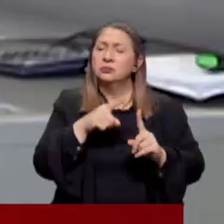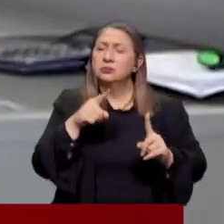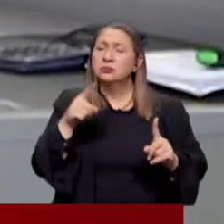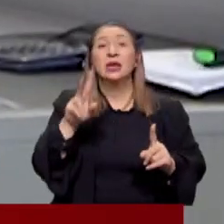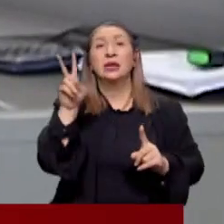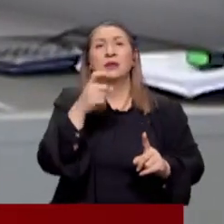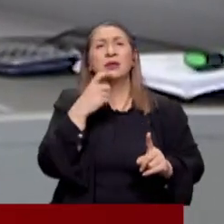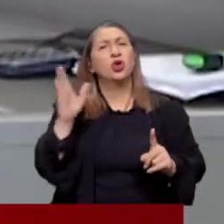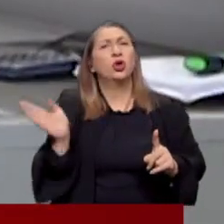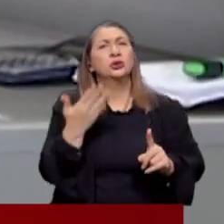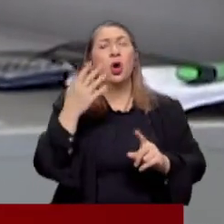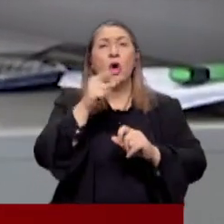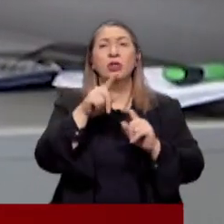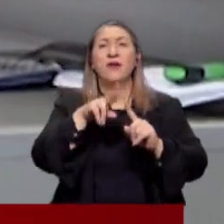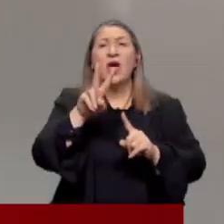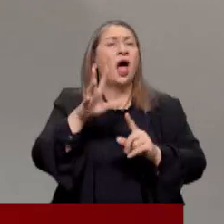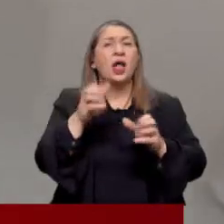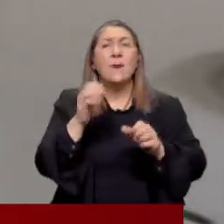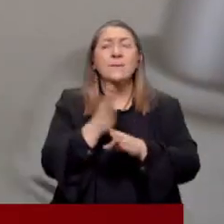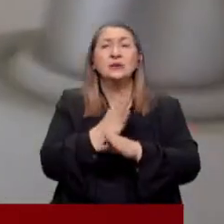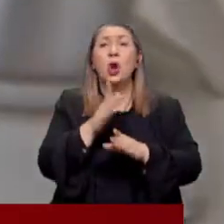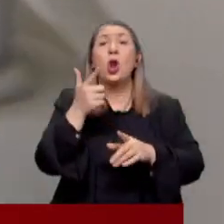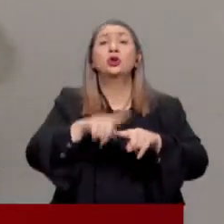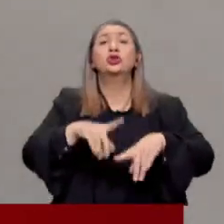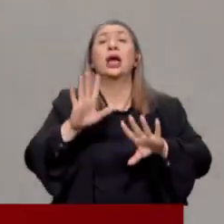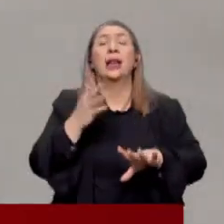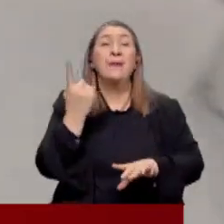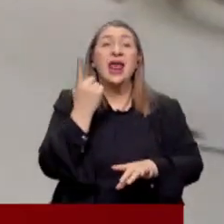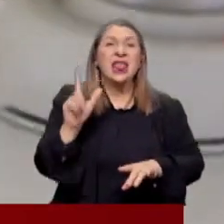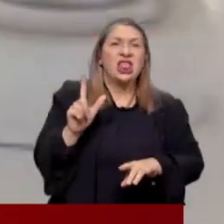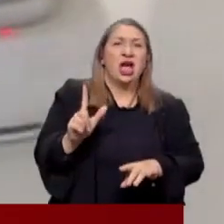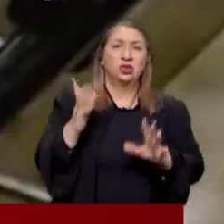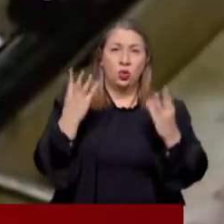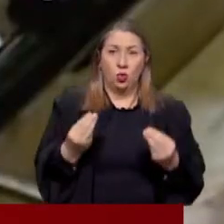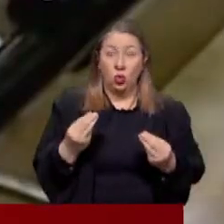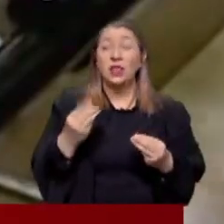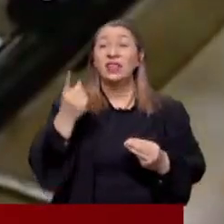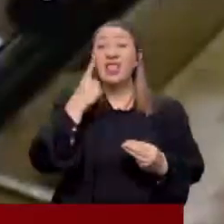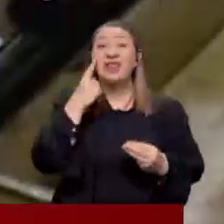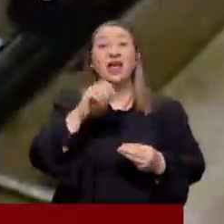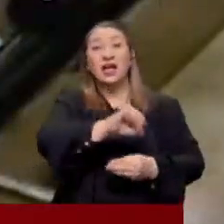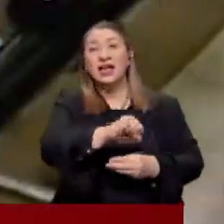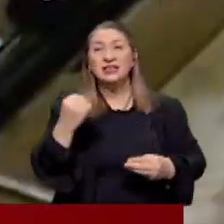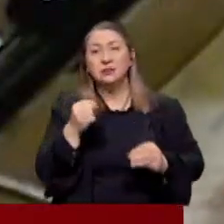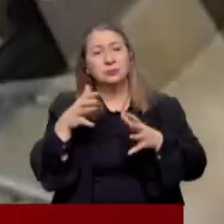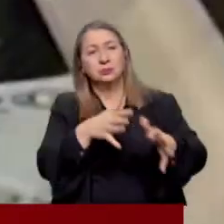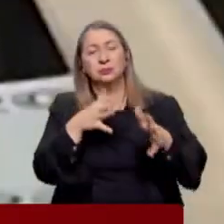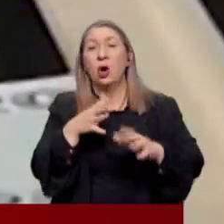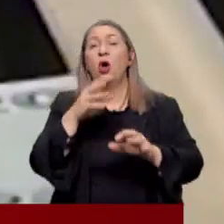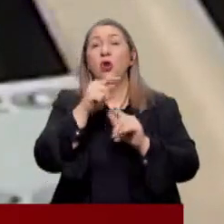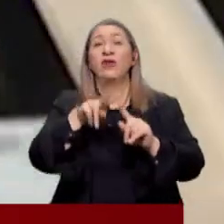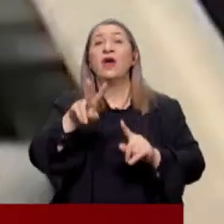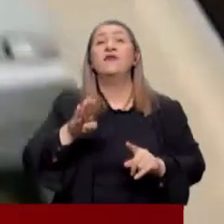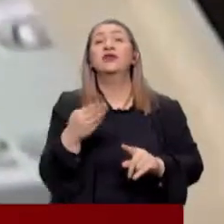geçen 20 yılda ÖTV alınan ürünler lüks değil, birer ihtiyaç halini aldı. Devletin kasasını dolduran